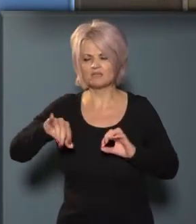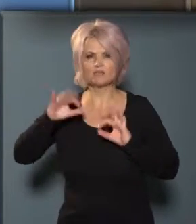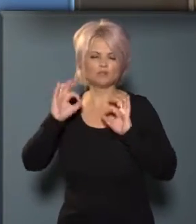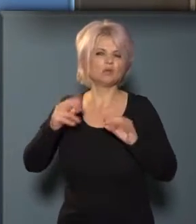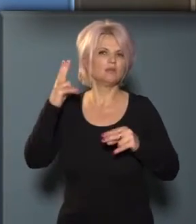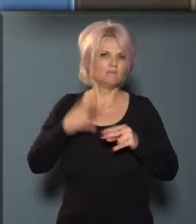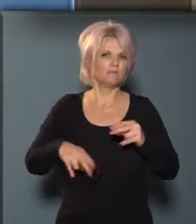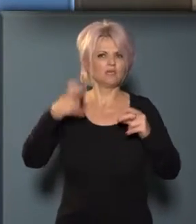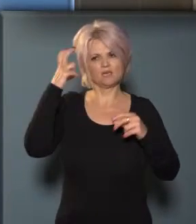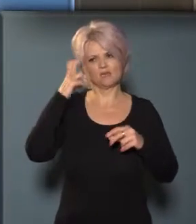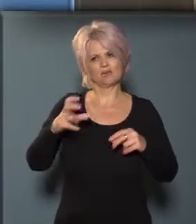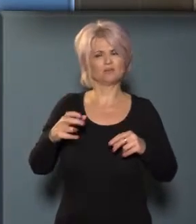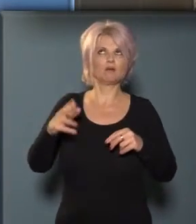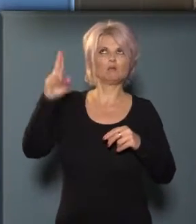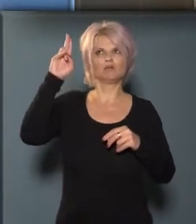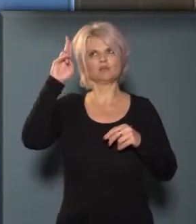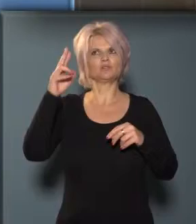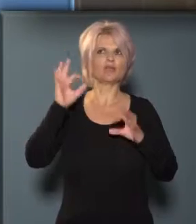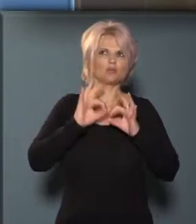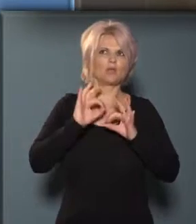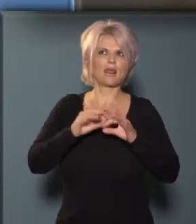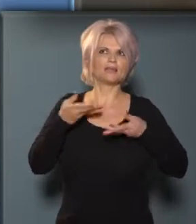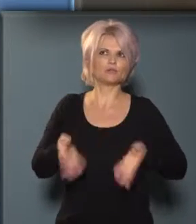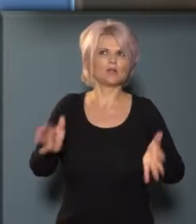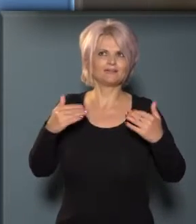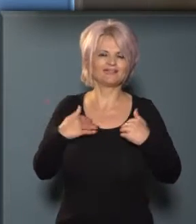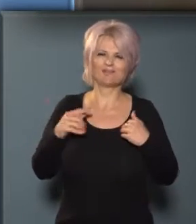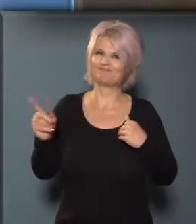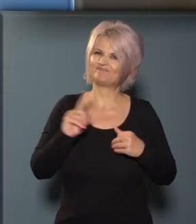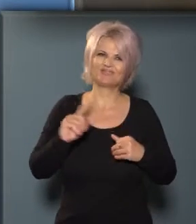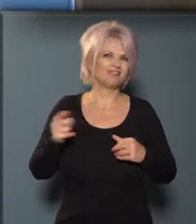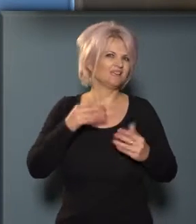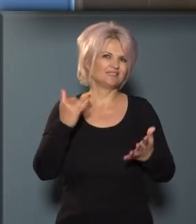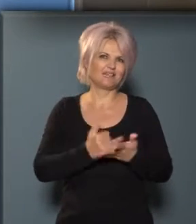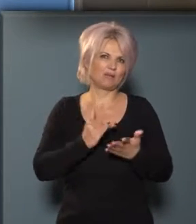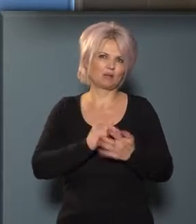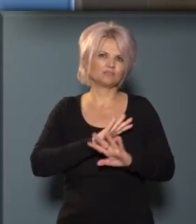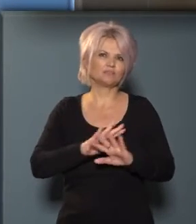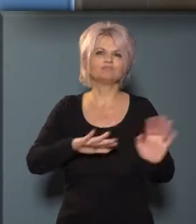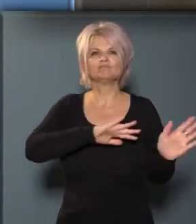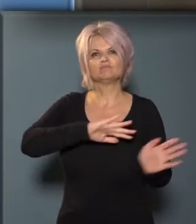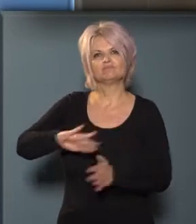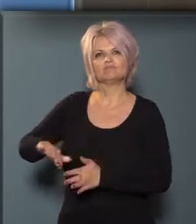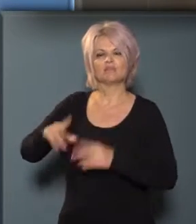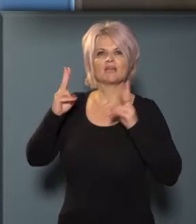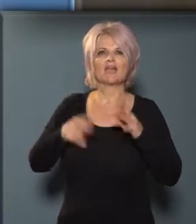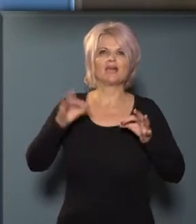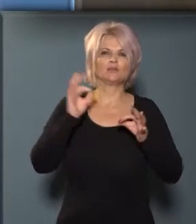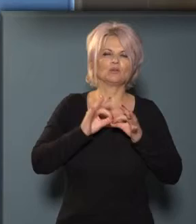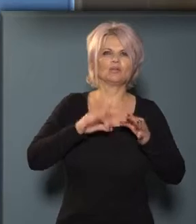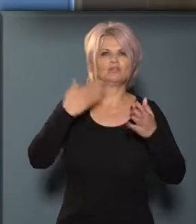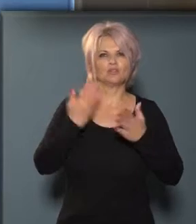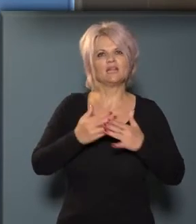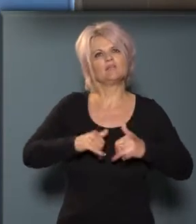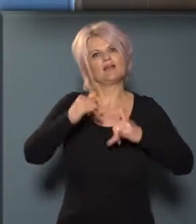végén elhiszik, hogy tényleg, hát úristen, hát tökéletesnek születtem, de hát azért ez nem teljesen így működik, tenni kell azért, hogy tökéletesebbek legyünk.